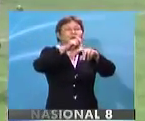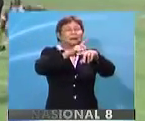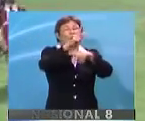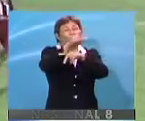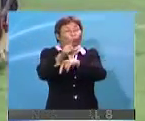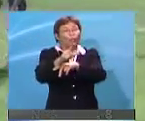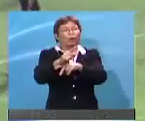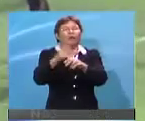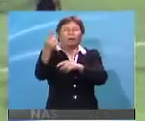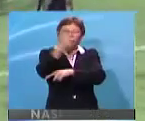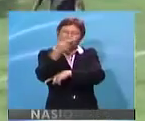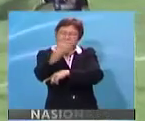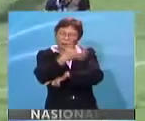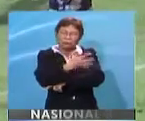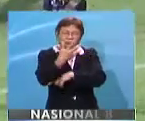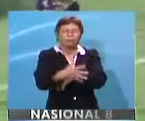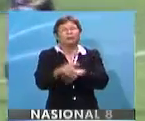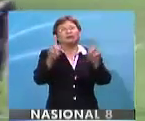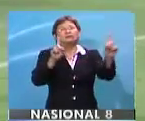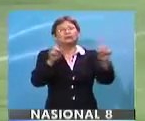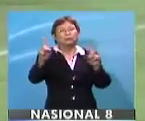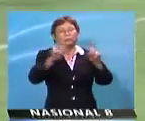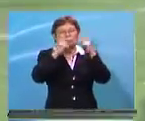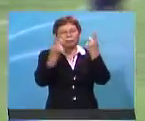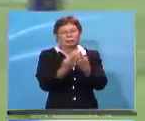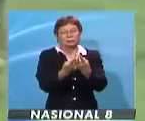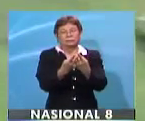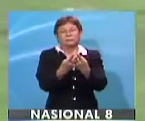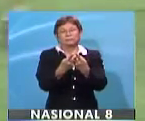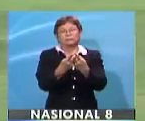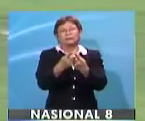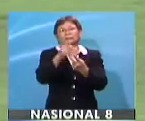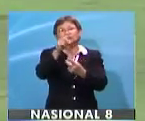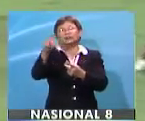beberapa hari selepas diikat 1-1 pasukan kerdil Timor Leste.